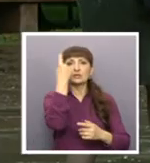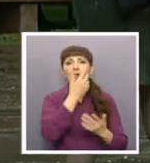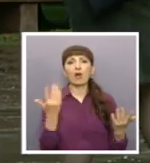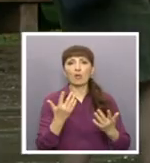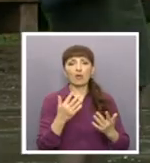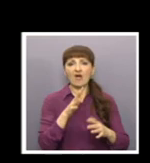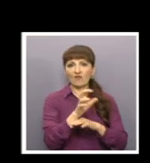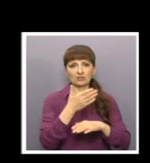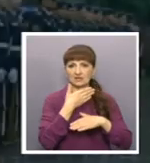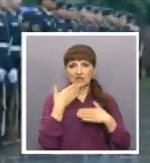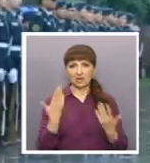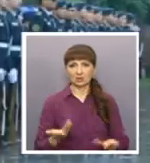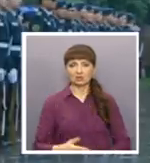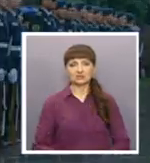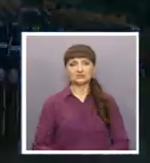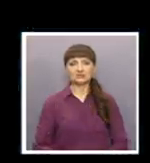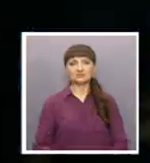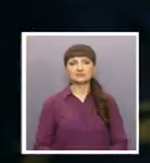прадедушка, немало.